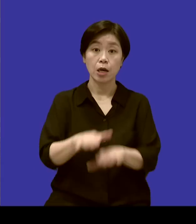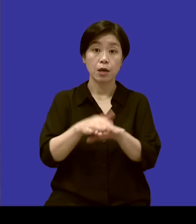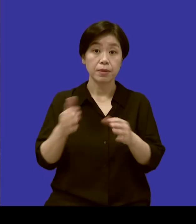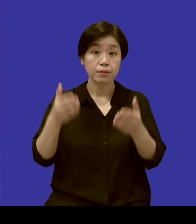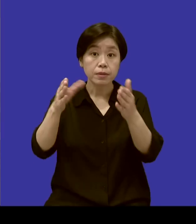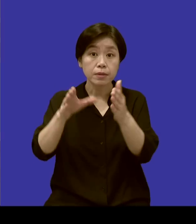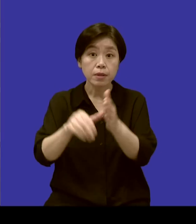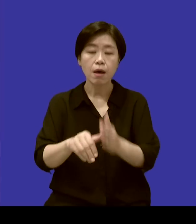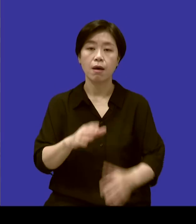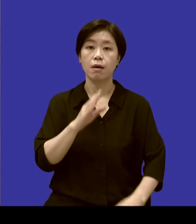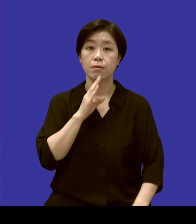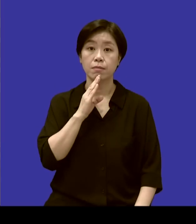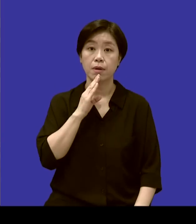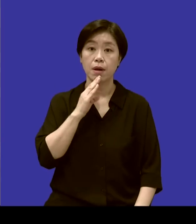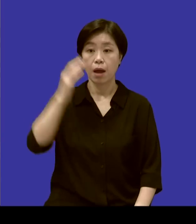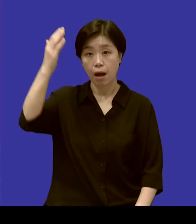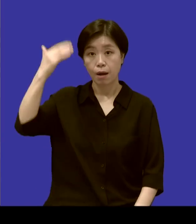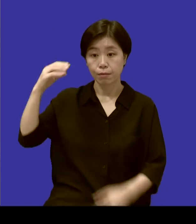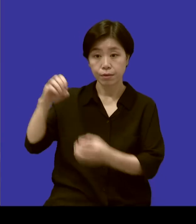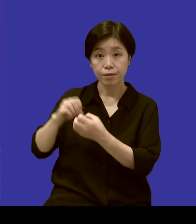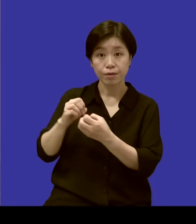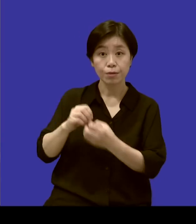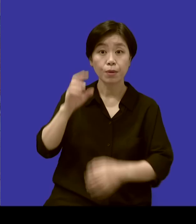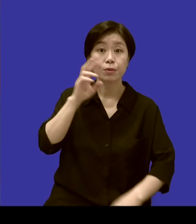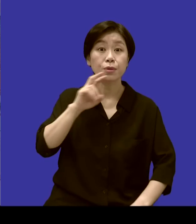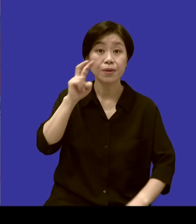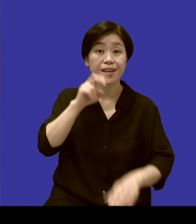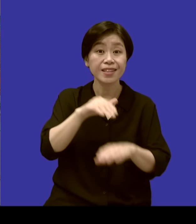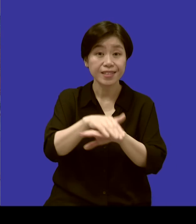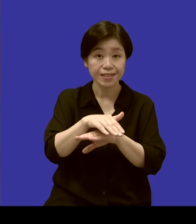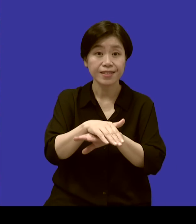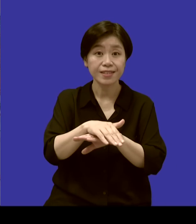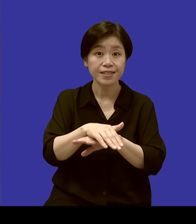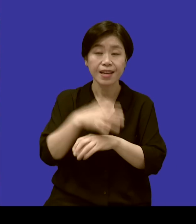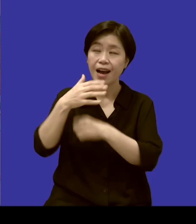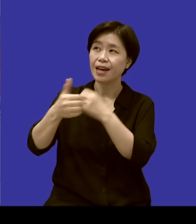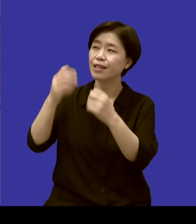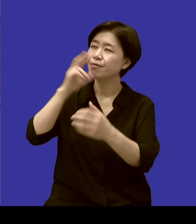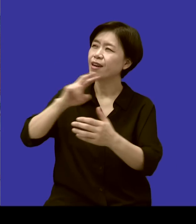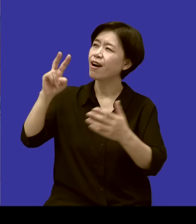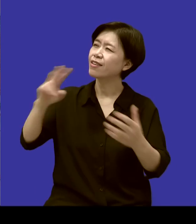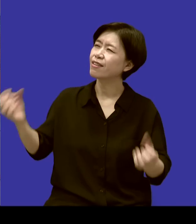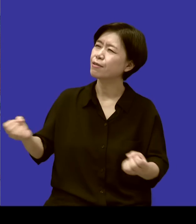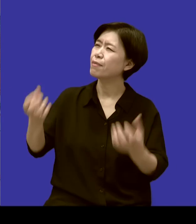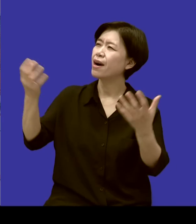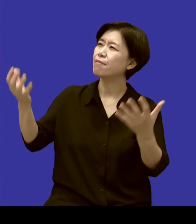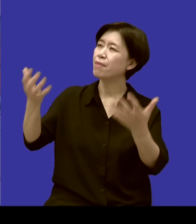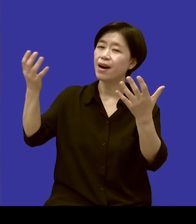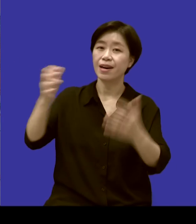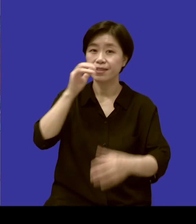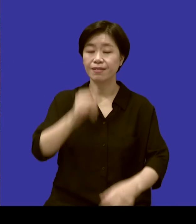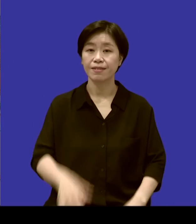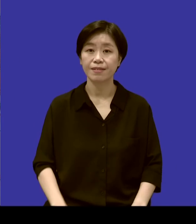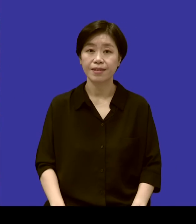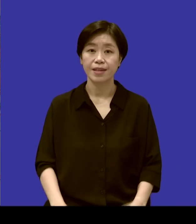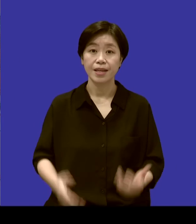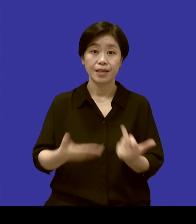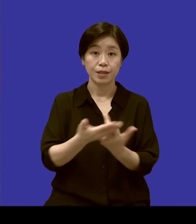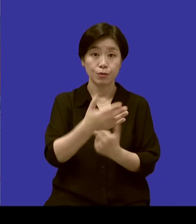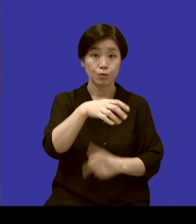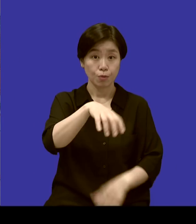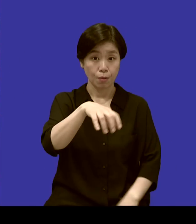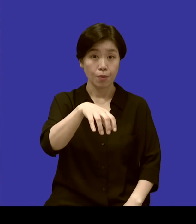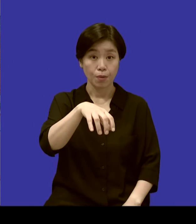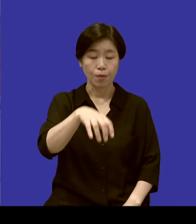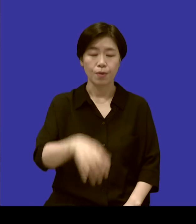찬양이 풍악을 우리나라 전통 음악으로 찬양을 하셨어요. 네. 그래서 전국 각지에서 거기는 선교 단체예요. 제주도 YM